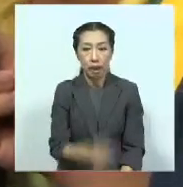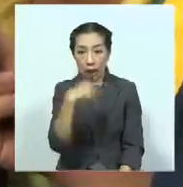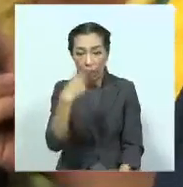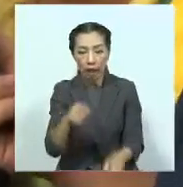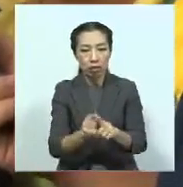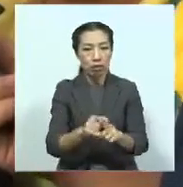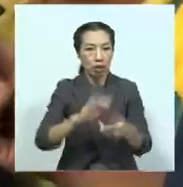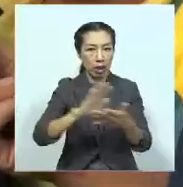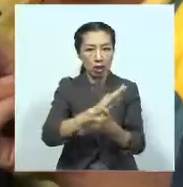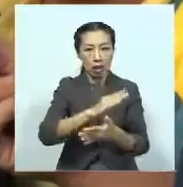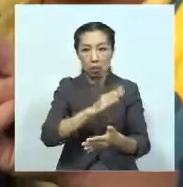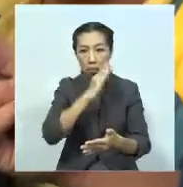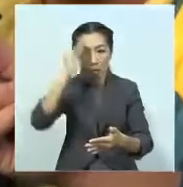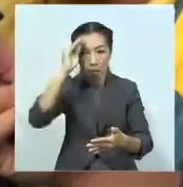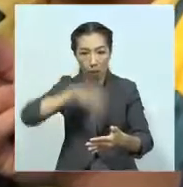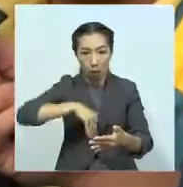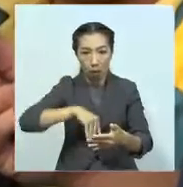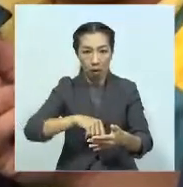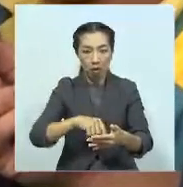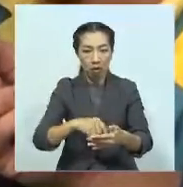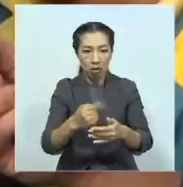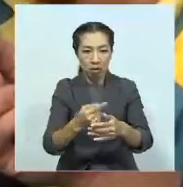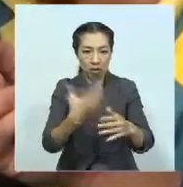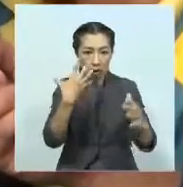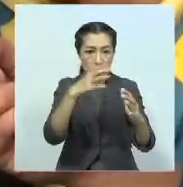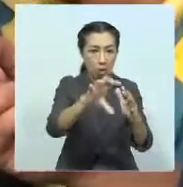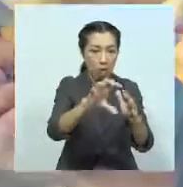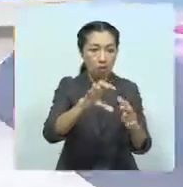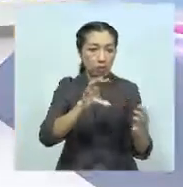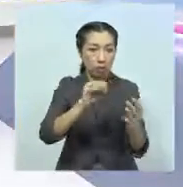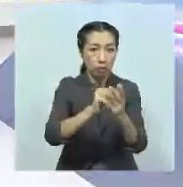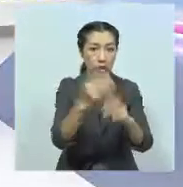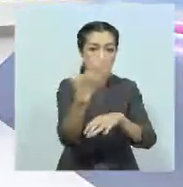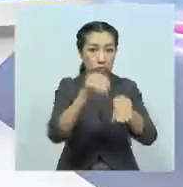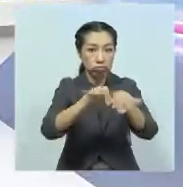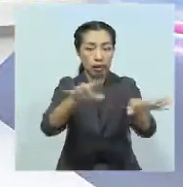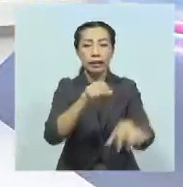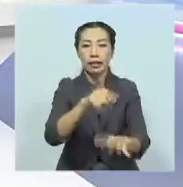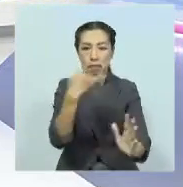ต์เนี่ยมีความผิดตามพรบ.คอมพิวเตอร์แน่นอนนะครับถ้าตรวจสอบและพบว่าไม่เป็นความจริง